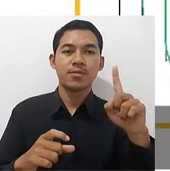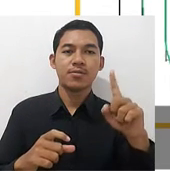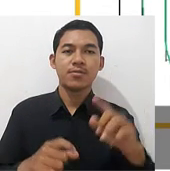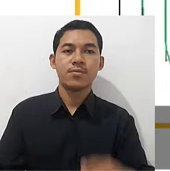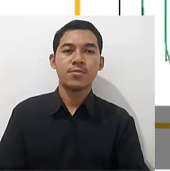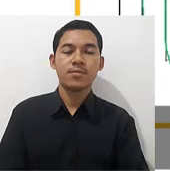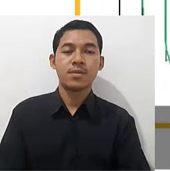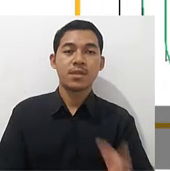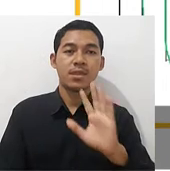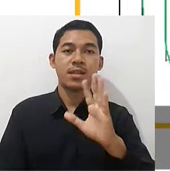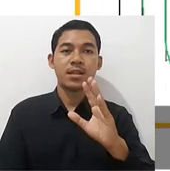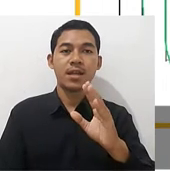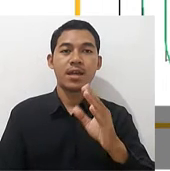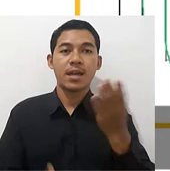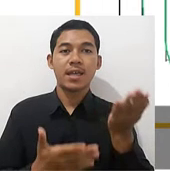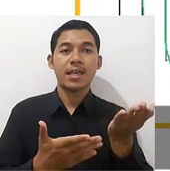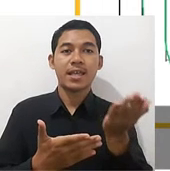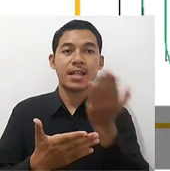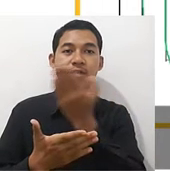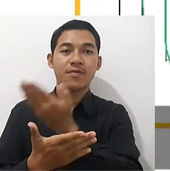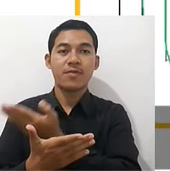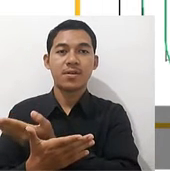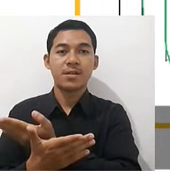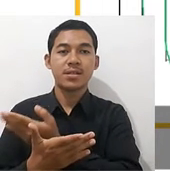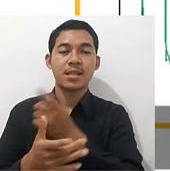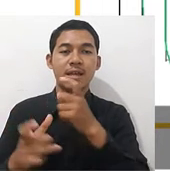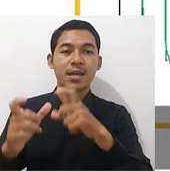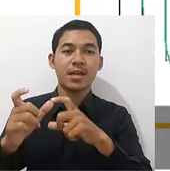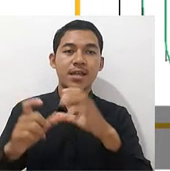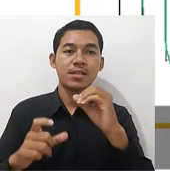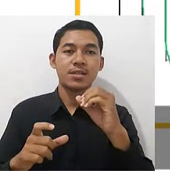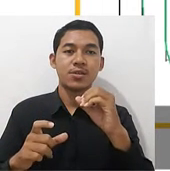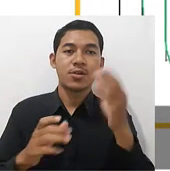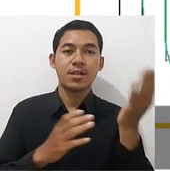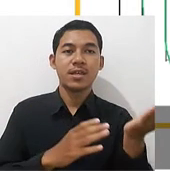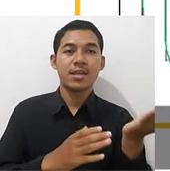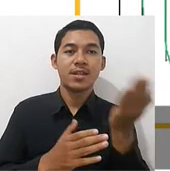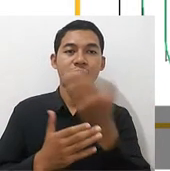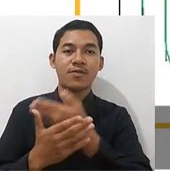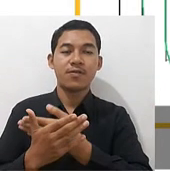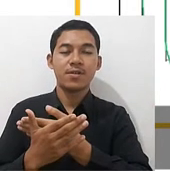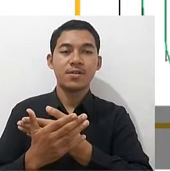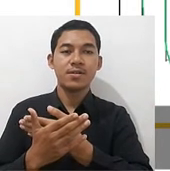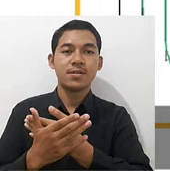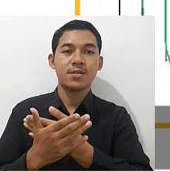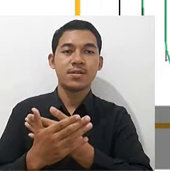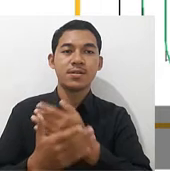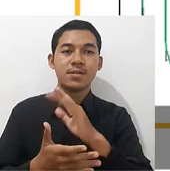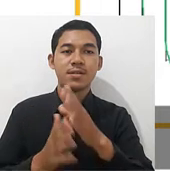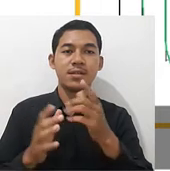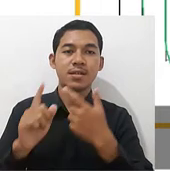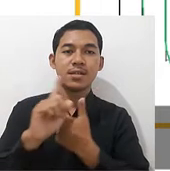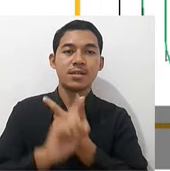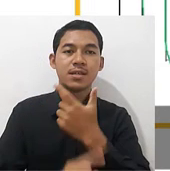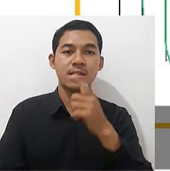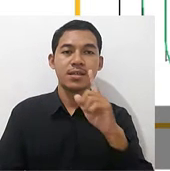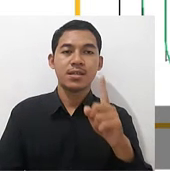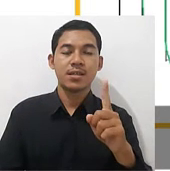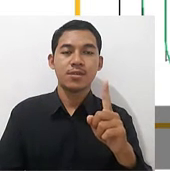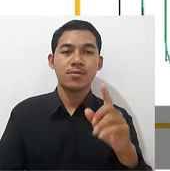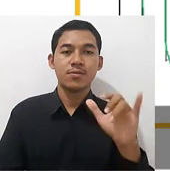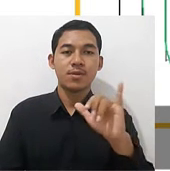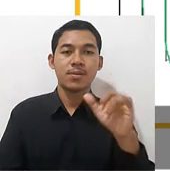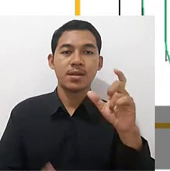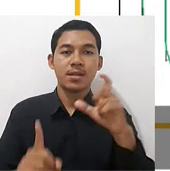ternyata, gitu. Nah, ini kita lihat, oh ternyata S0-nya diinversin. Nah, berarti Y1 itu sama